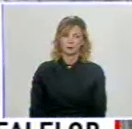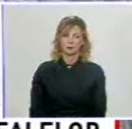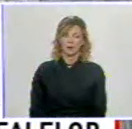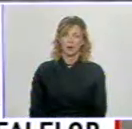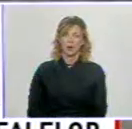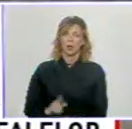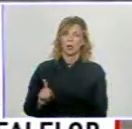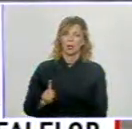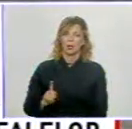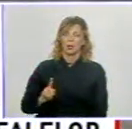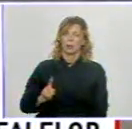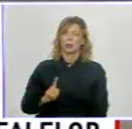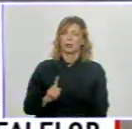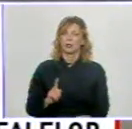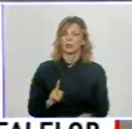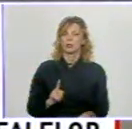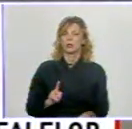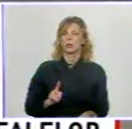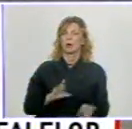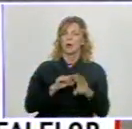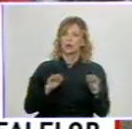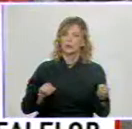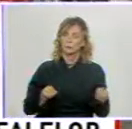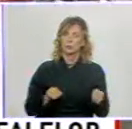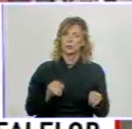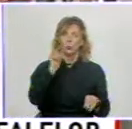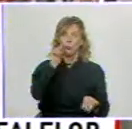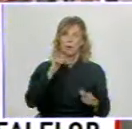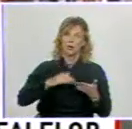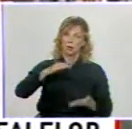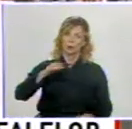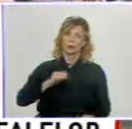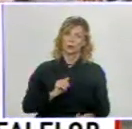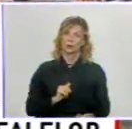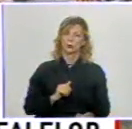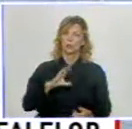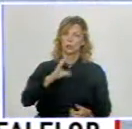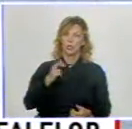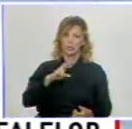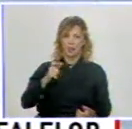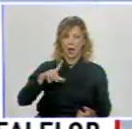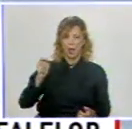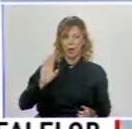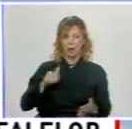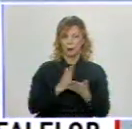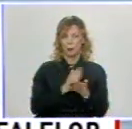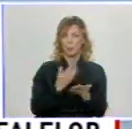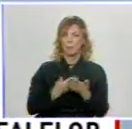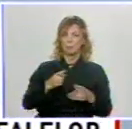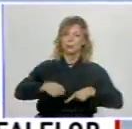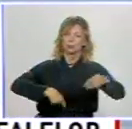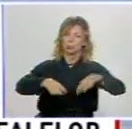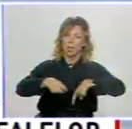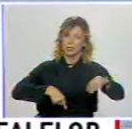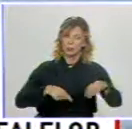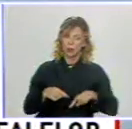Situația nu îi afectează pe toți producătorii, însă cei care dețin silozuri în zonele în care apa Dunării are adâncime mică din cauza secetei spun că au adunat